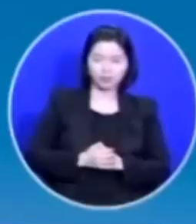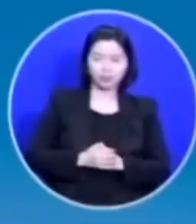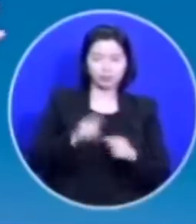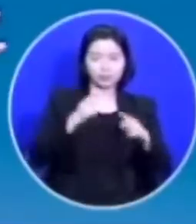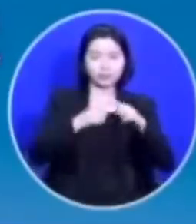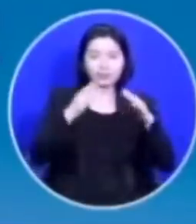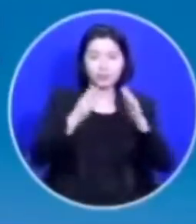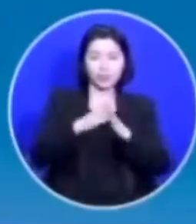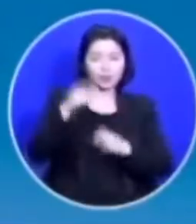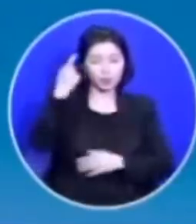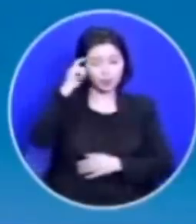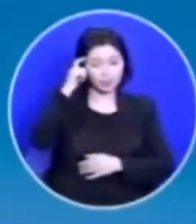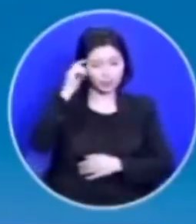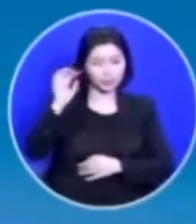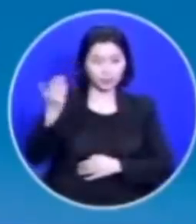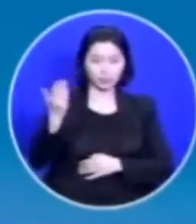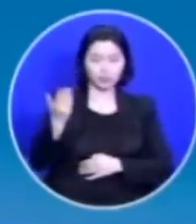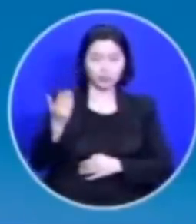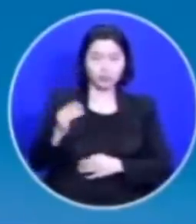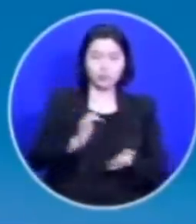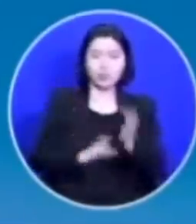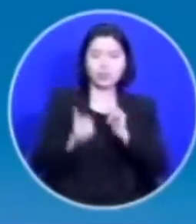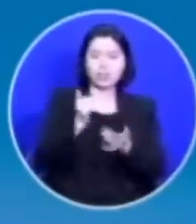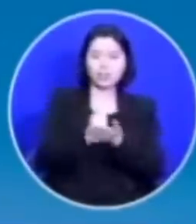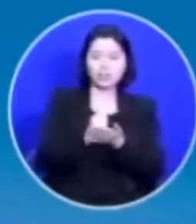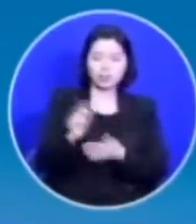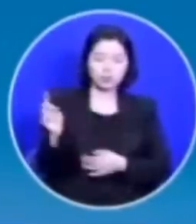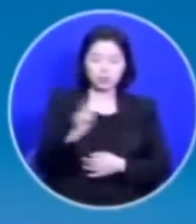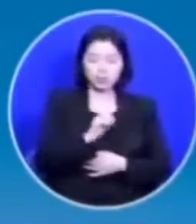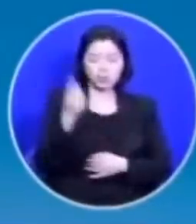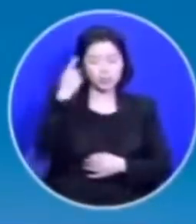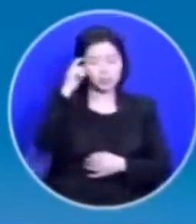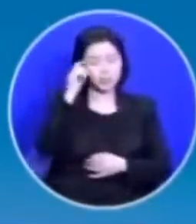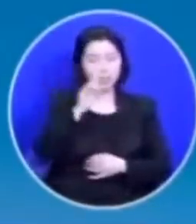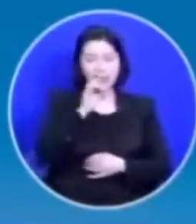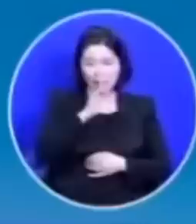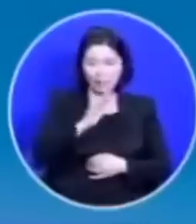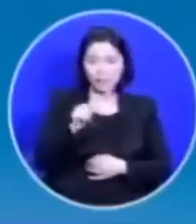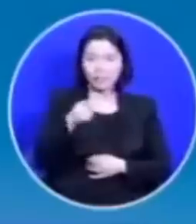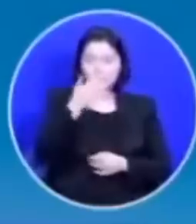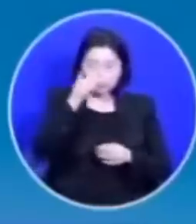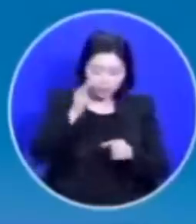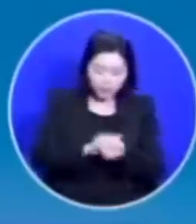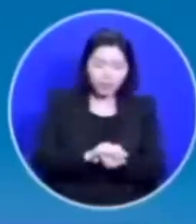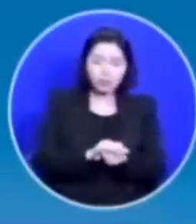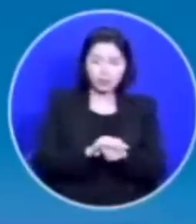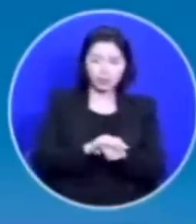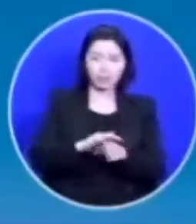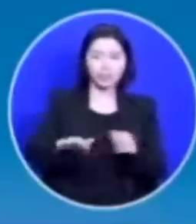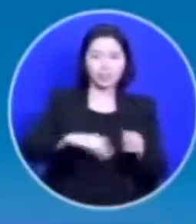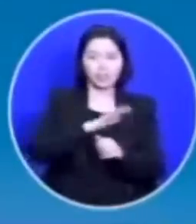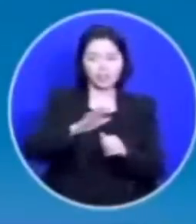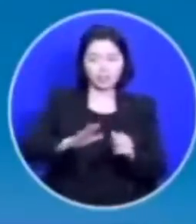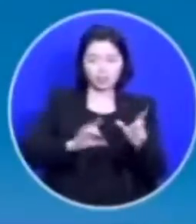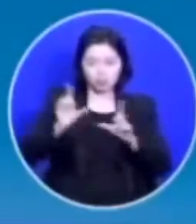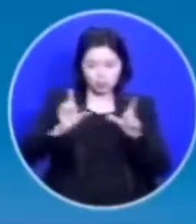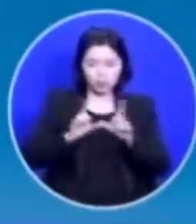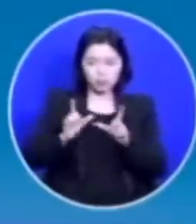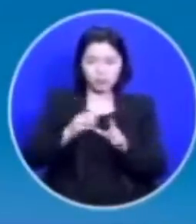교회는 의식이 되고 예수님은 전혀 의식이 안되는 그 기가 막힌 현실이 안타깝다 떠라